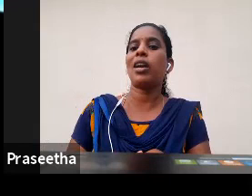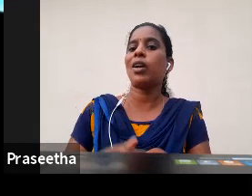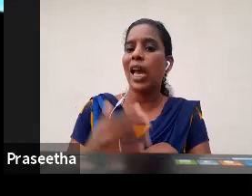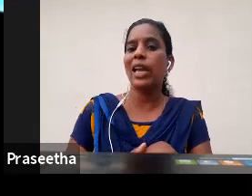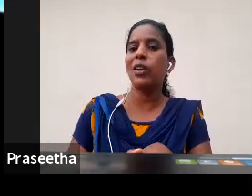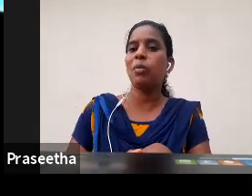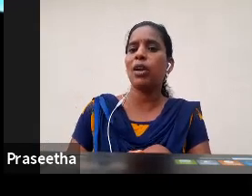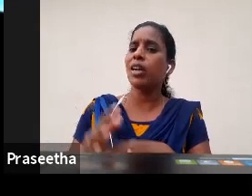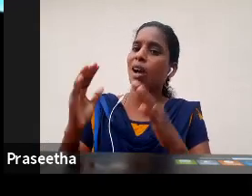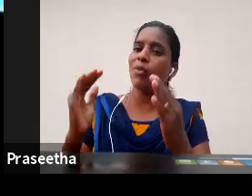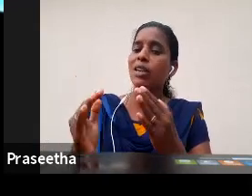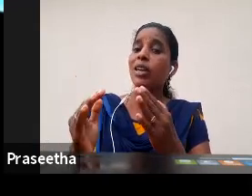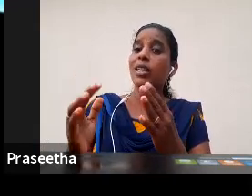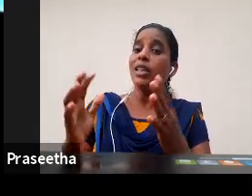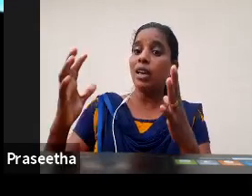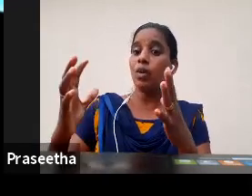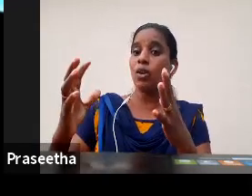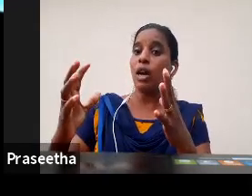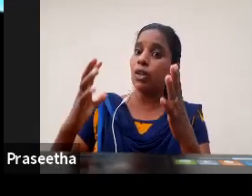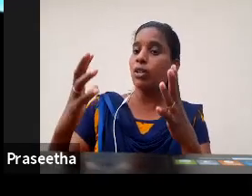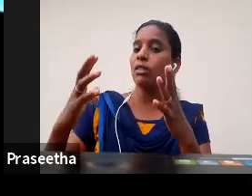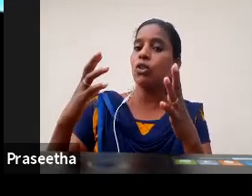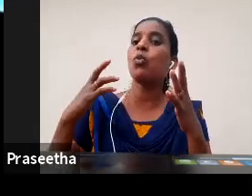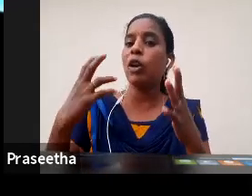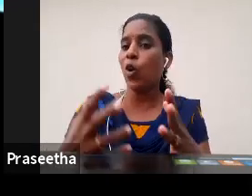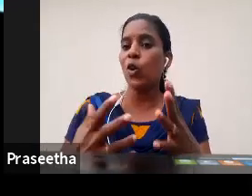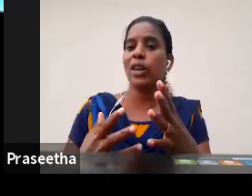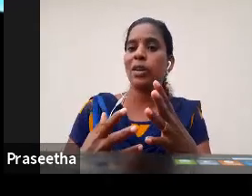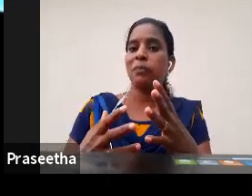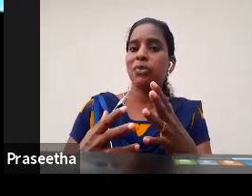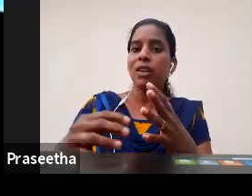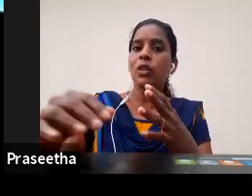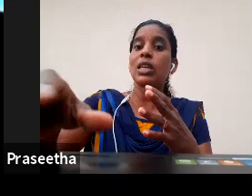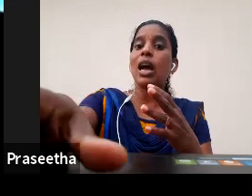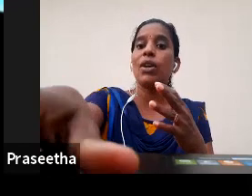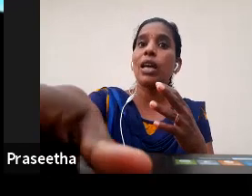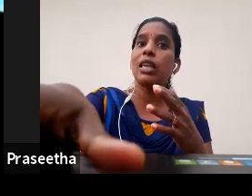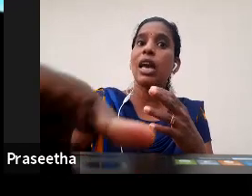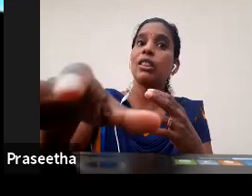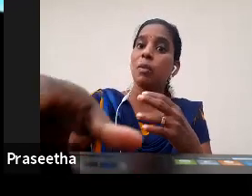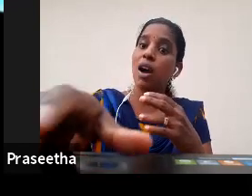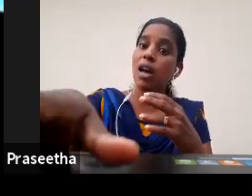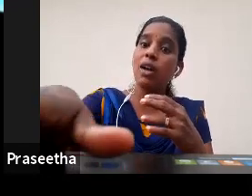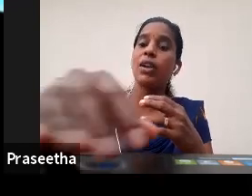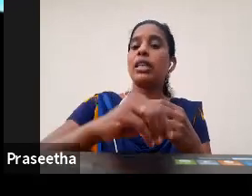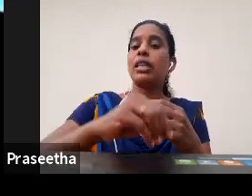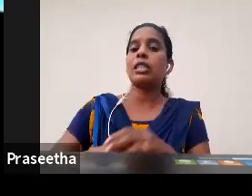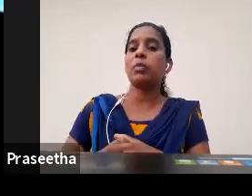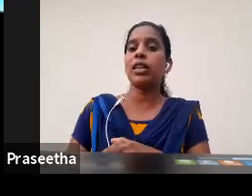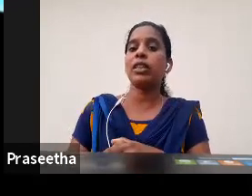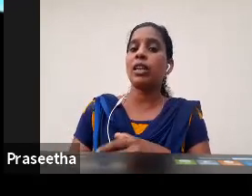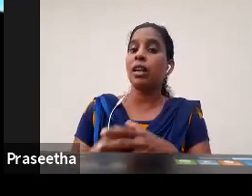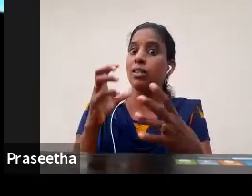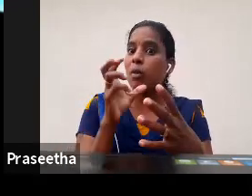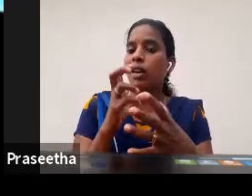മോർണിംഗ് പറയുകയാണെങ്കിൽ, ഒരു താങ്ക് യു പറയുകയാണെങ്കിൽ, അവർക്ക് നിങ്ങൾ കൊടുക്കുക, അവർക്കൊരു അതൊരു സൂപ്പർ ലോട്ടോ ആയിരിക്കും. എന്ന് വെച്ചാൽ അവരതിനെ അത്രമാത്രം അവരതിനെ